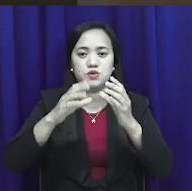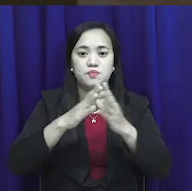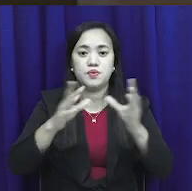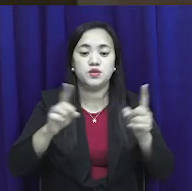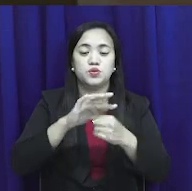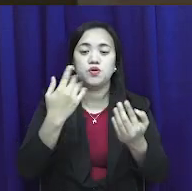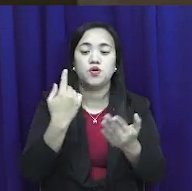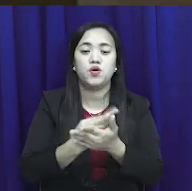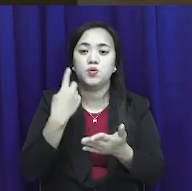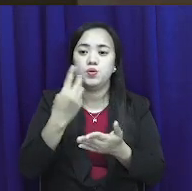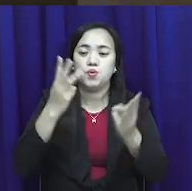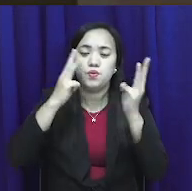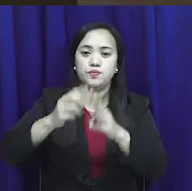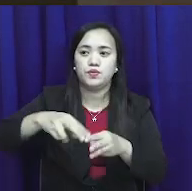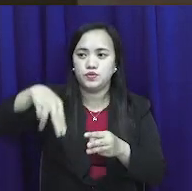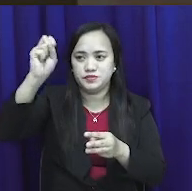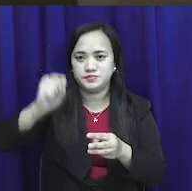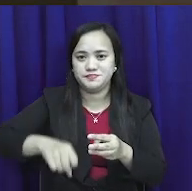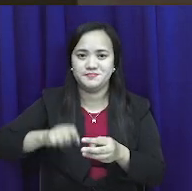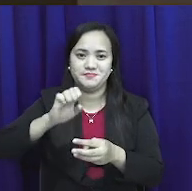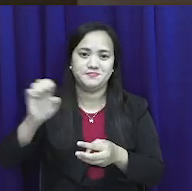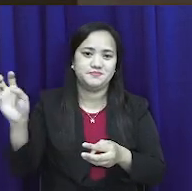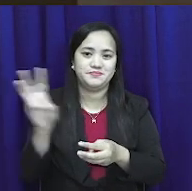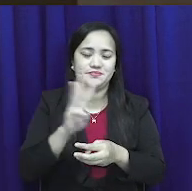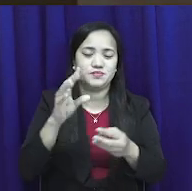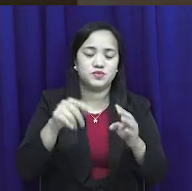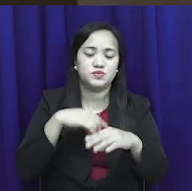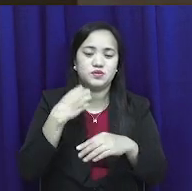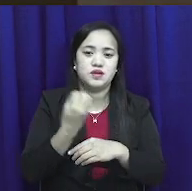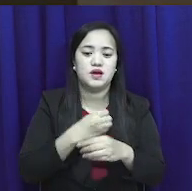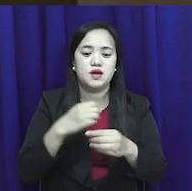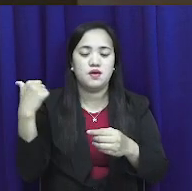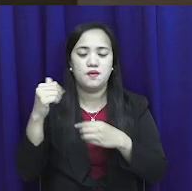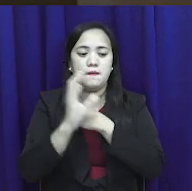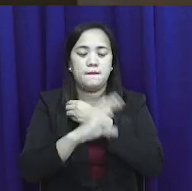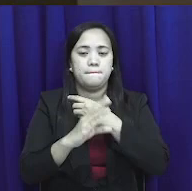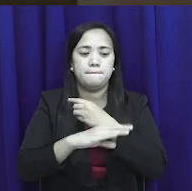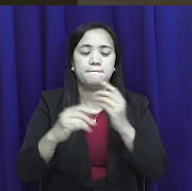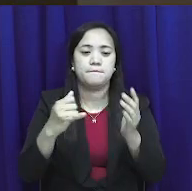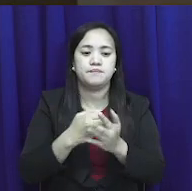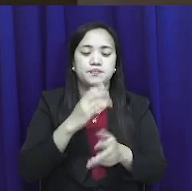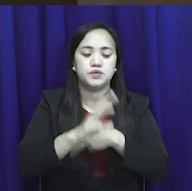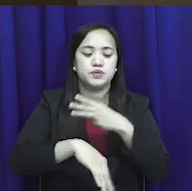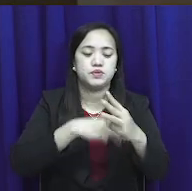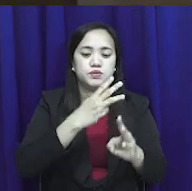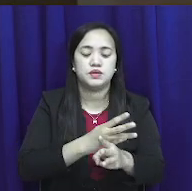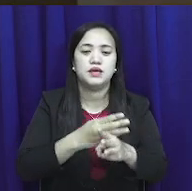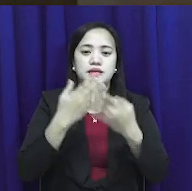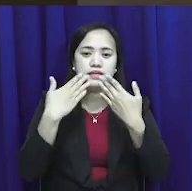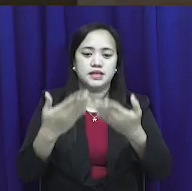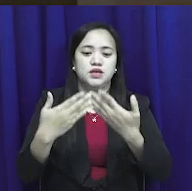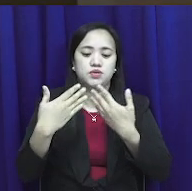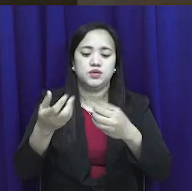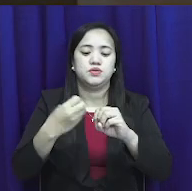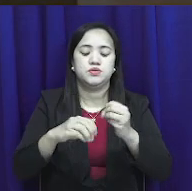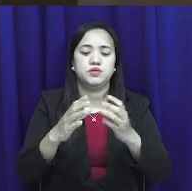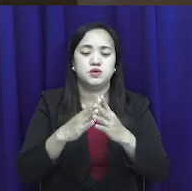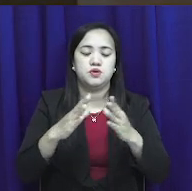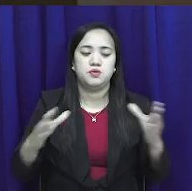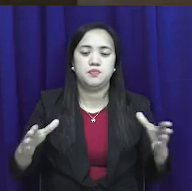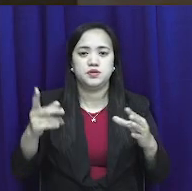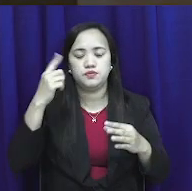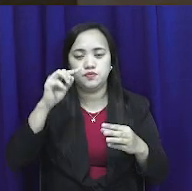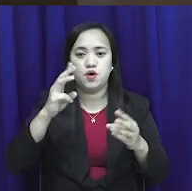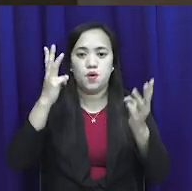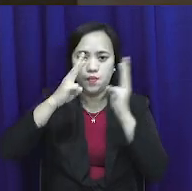ng sumubaybay North South East and west corner and to our viewers nationwide and worldwide Maraming maraming salamat po sa pagsubaybay